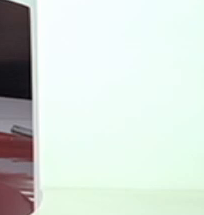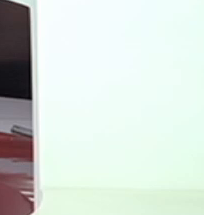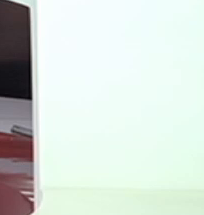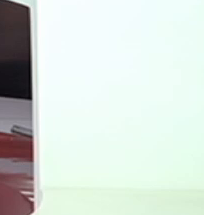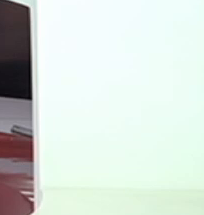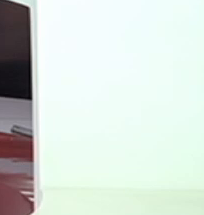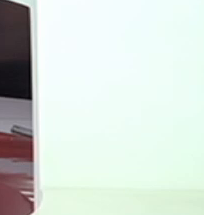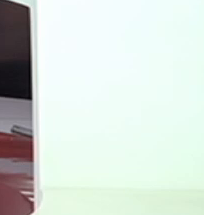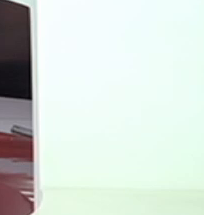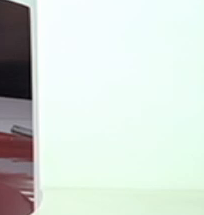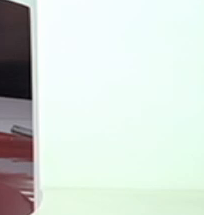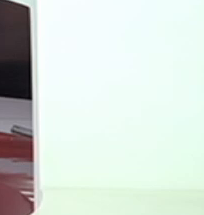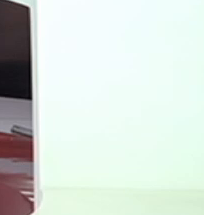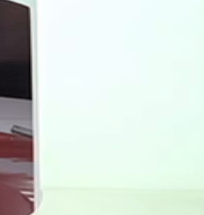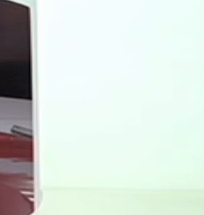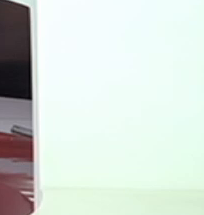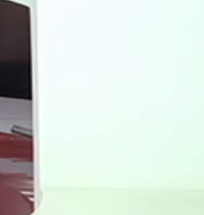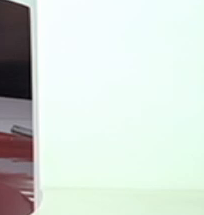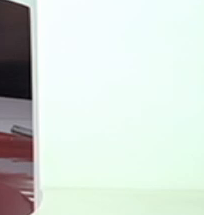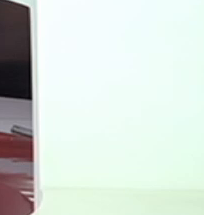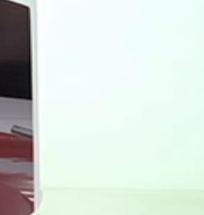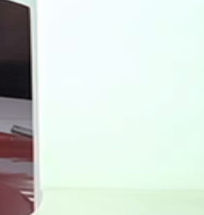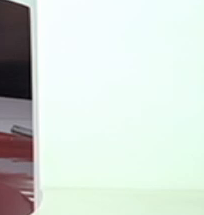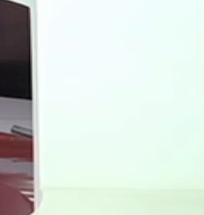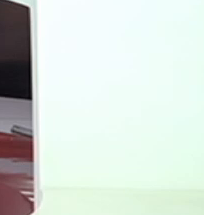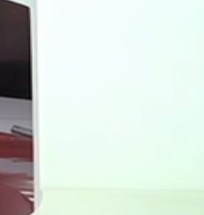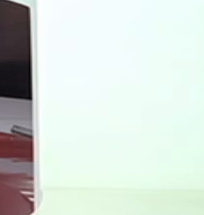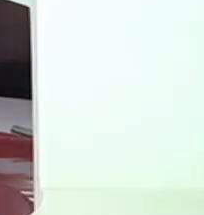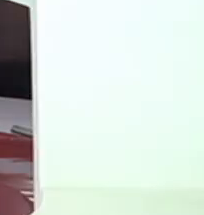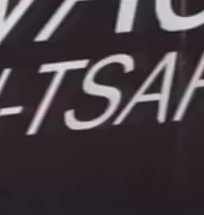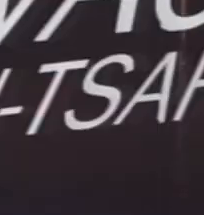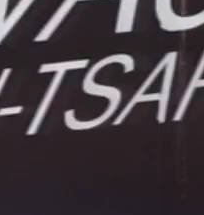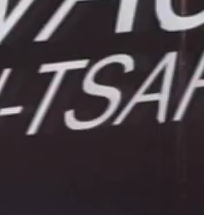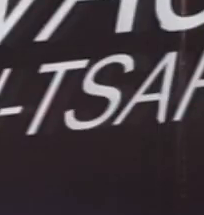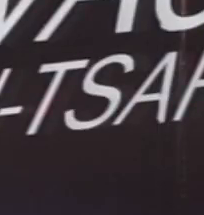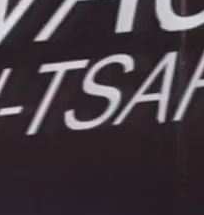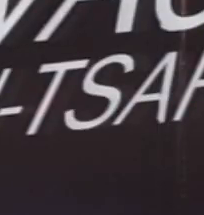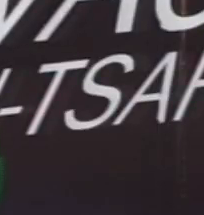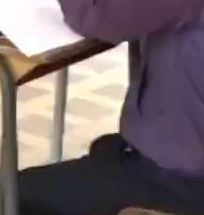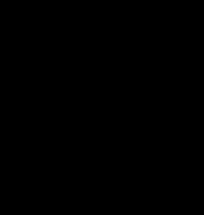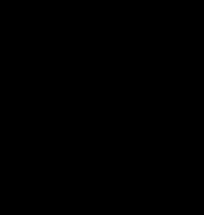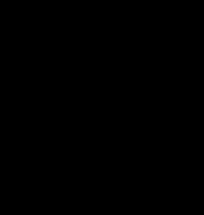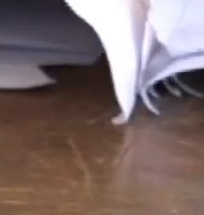anna sulmbabamboka izo tam nisi vura marain deivere natsike luni mkiaske izai